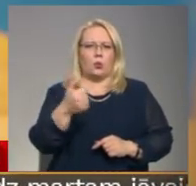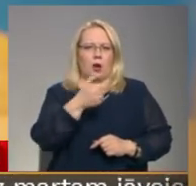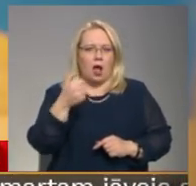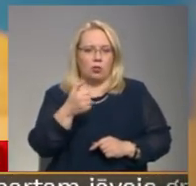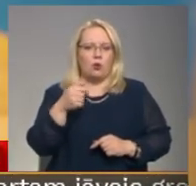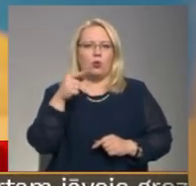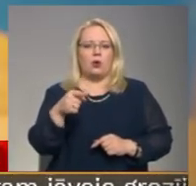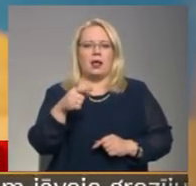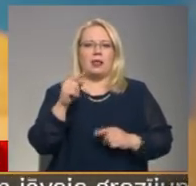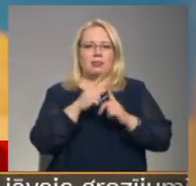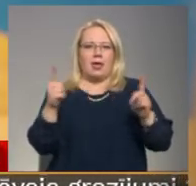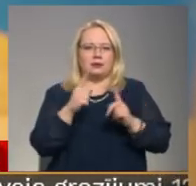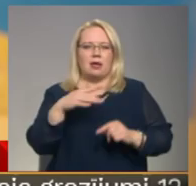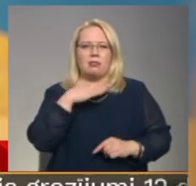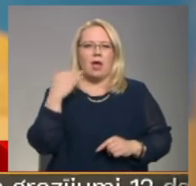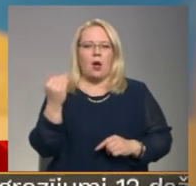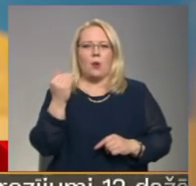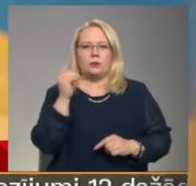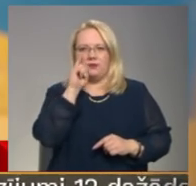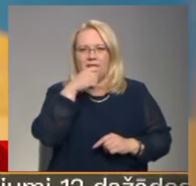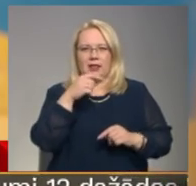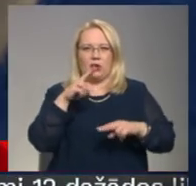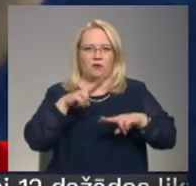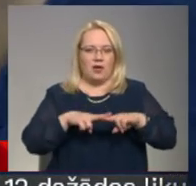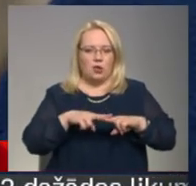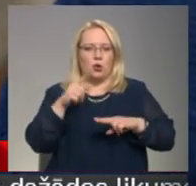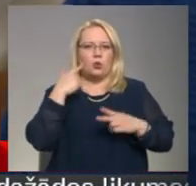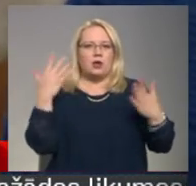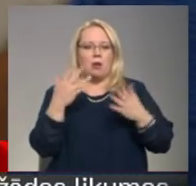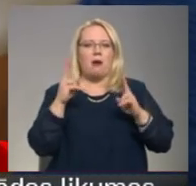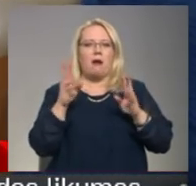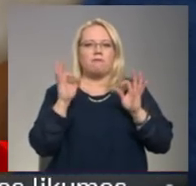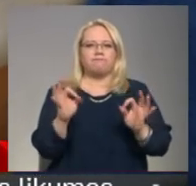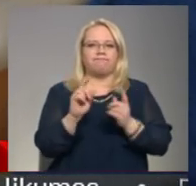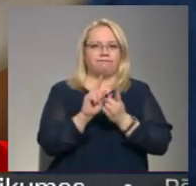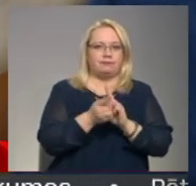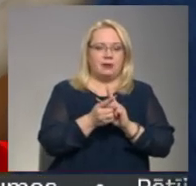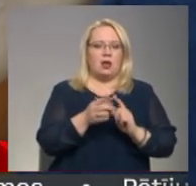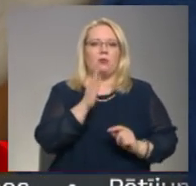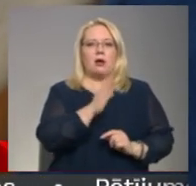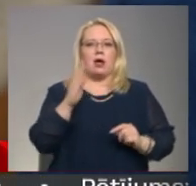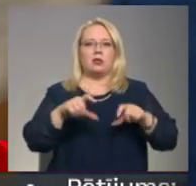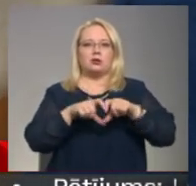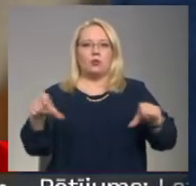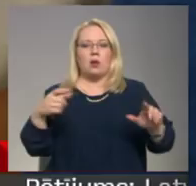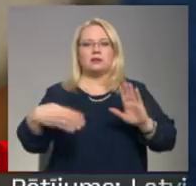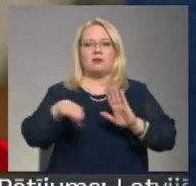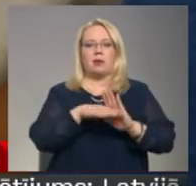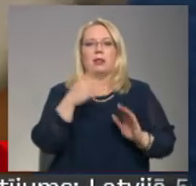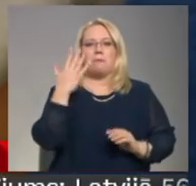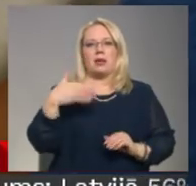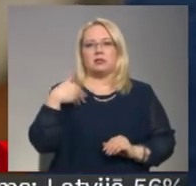viltīgu vietu, kur ir nopietni jāpadomā, kā iztulkot. No katras skolas var piedalīties 5